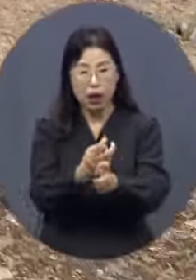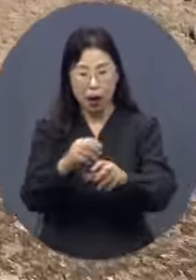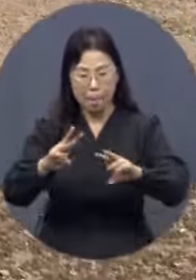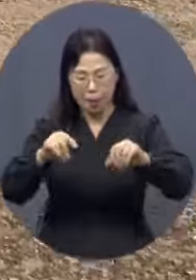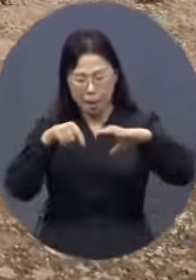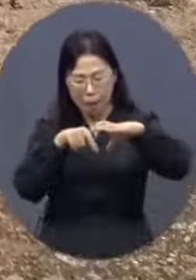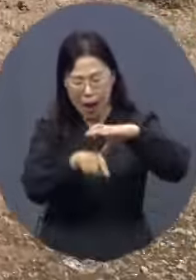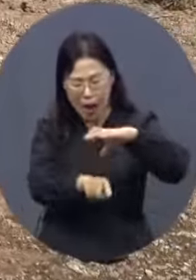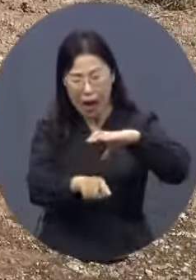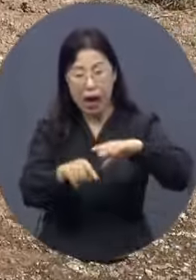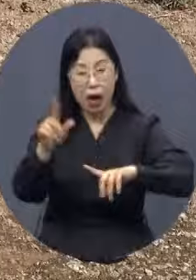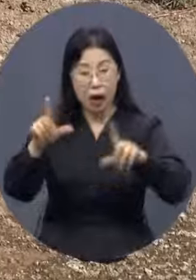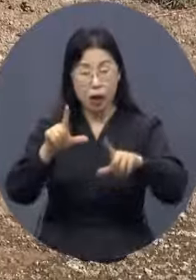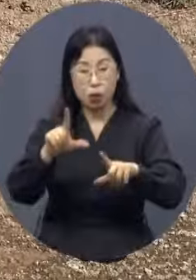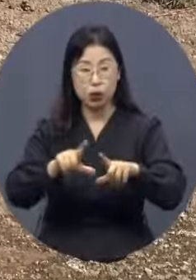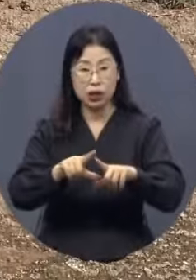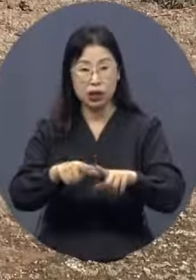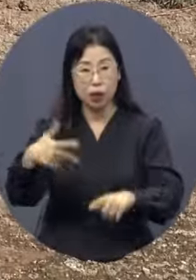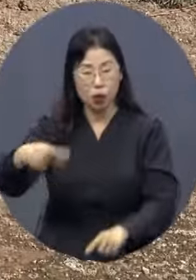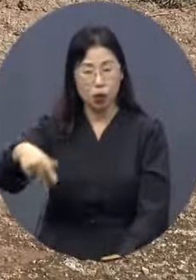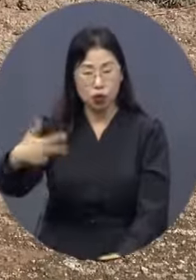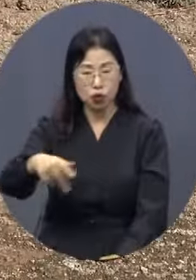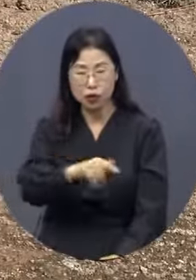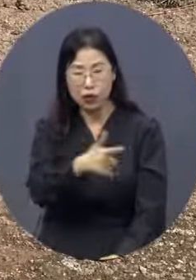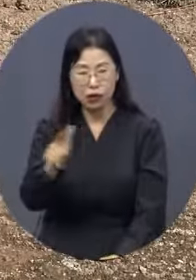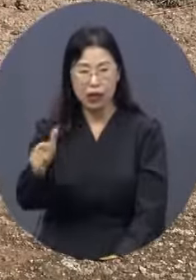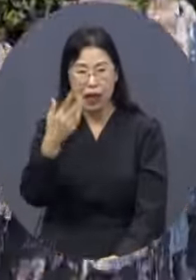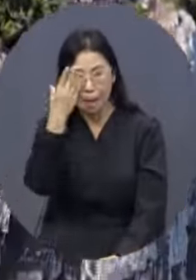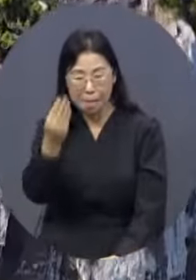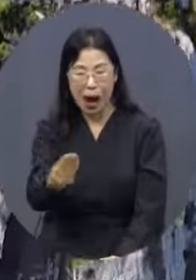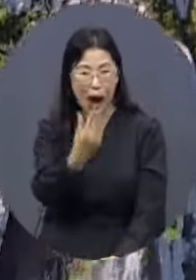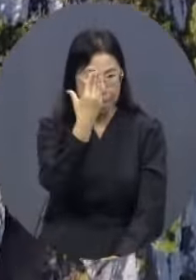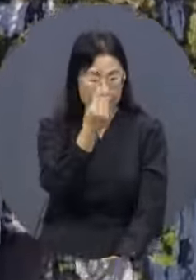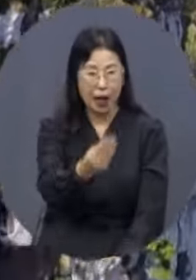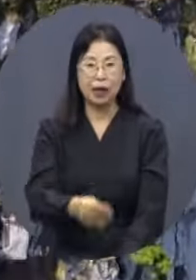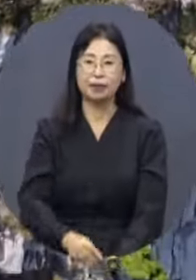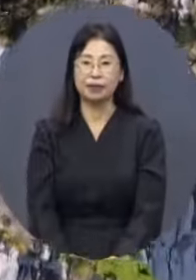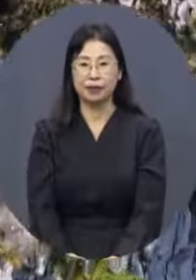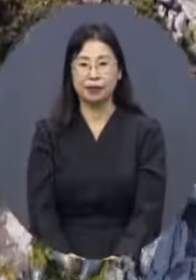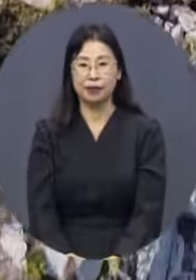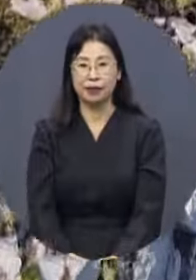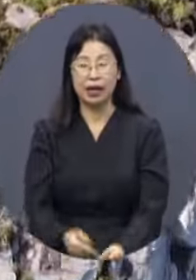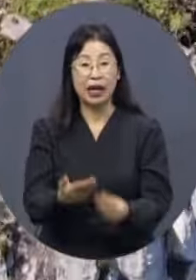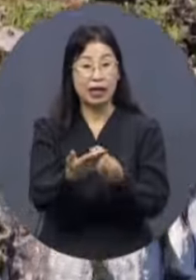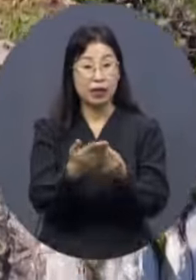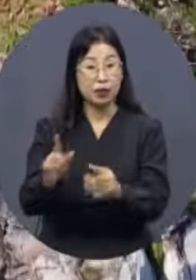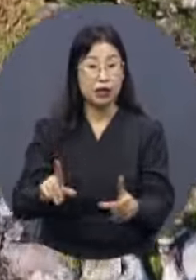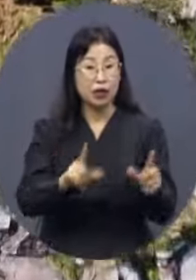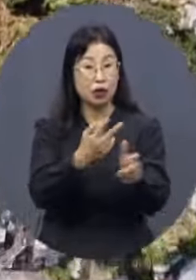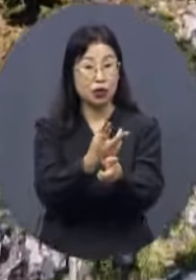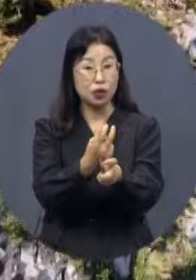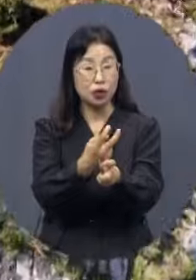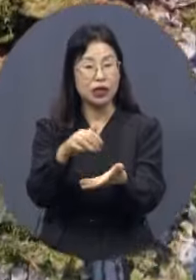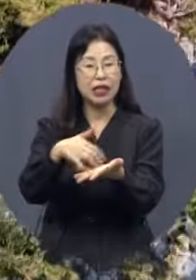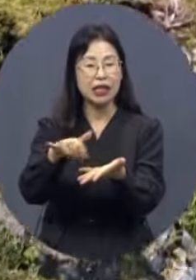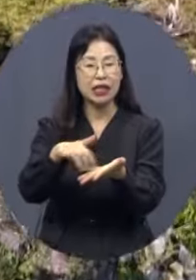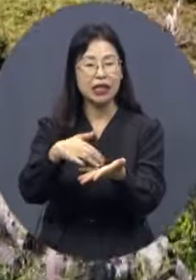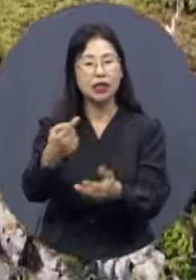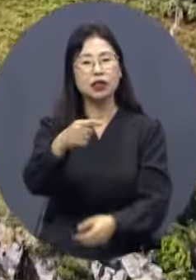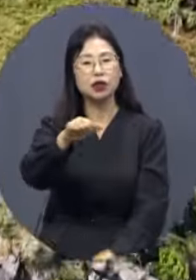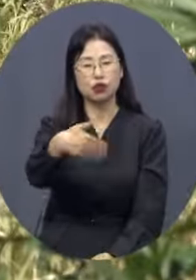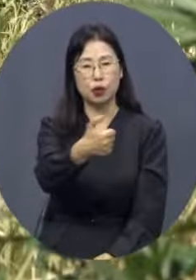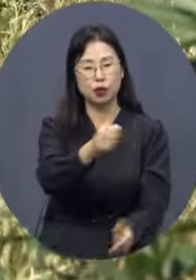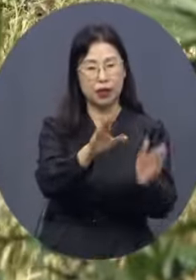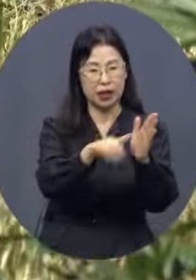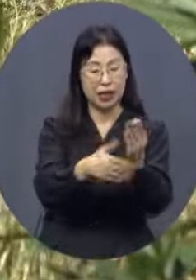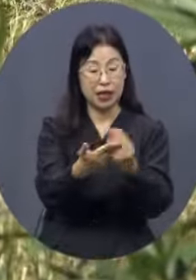배설물 등 토끼의 흔적을 쉽게 찾아볼 수 있습니다 범섬에서 살고 있는 토끼는 는 1950년대